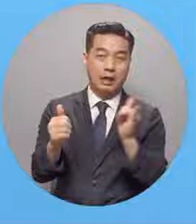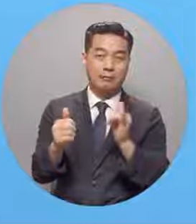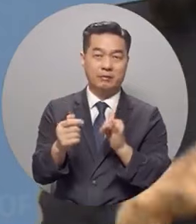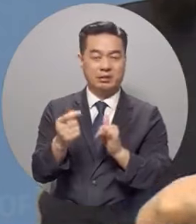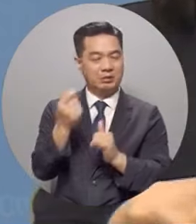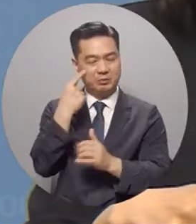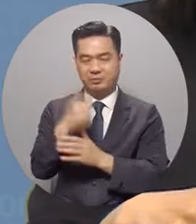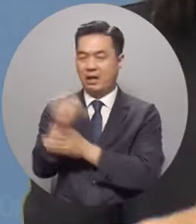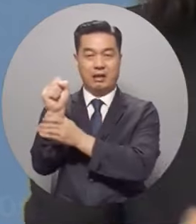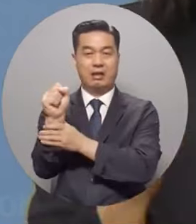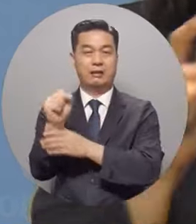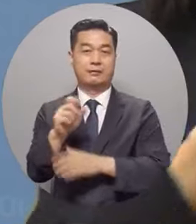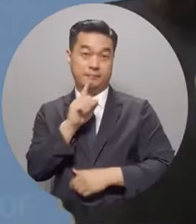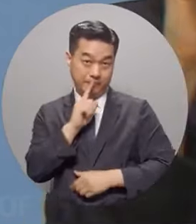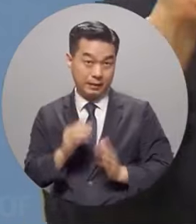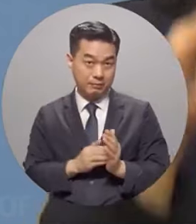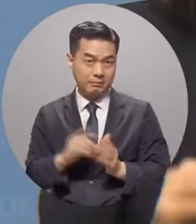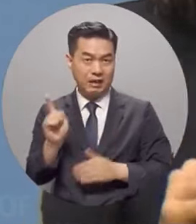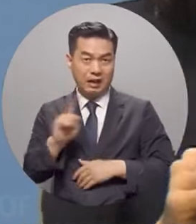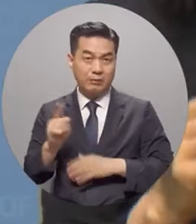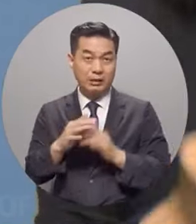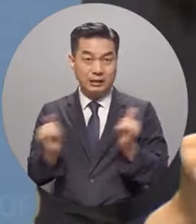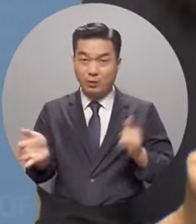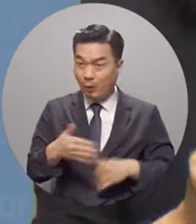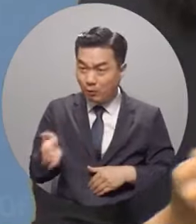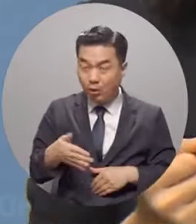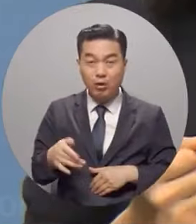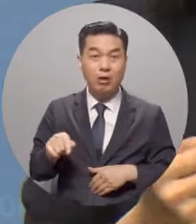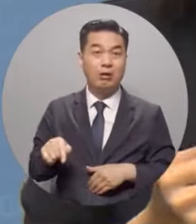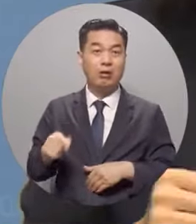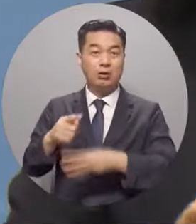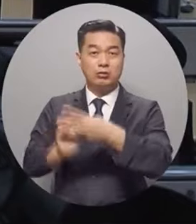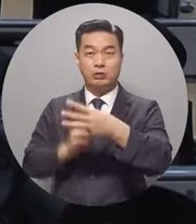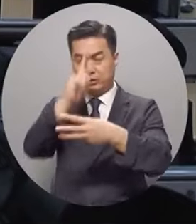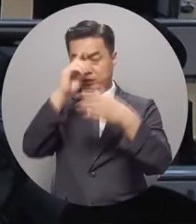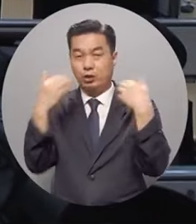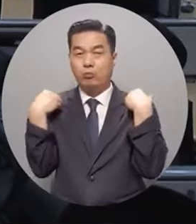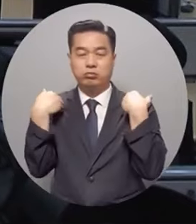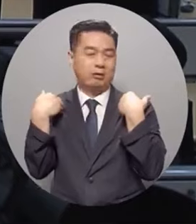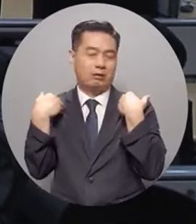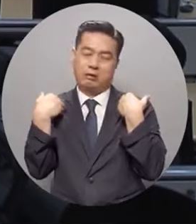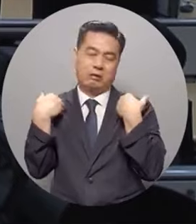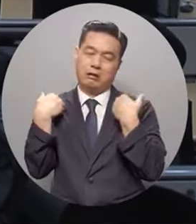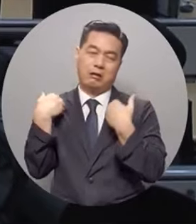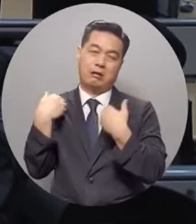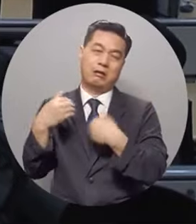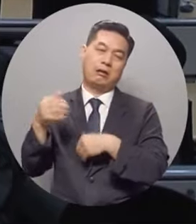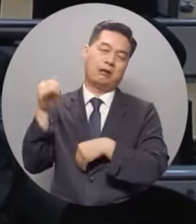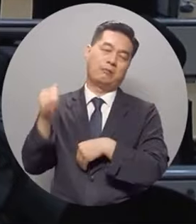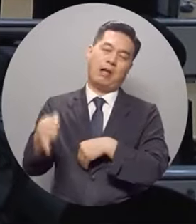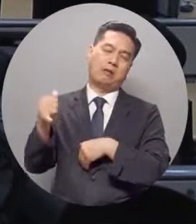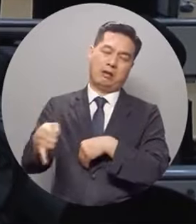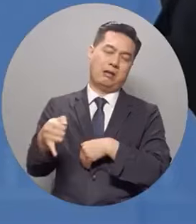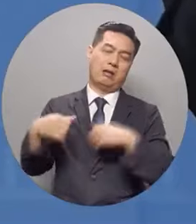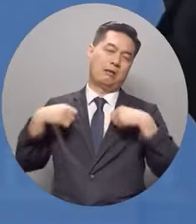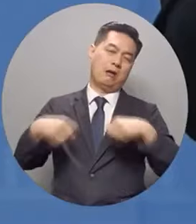평가했습니다. 설마 아무리 사람이 없어도 그렇지 정말 윤석열 정부는 갈 때까지 갔다는 비아냥까지